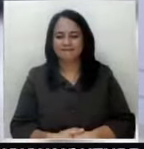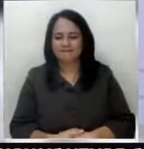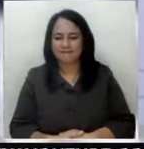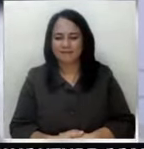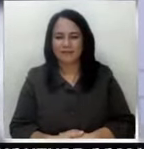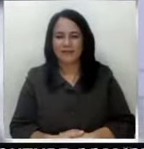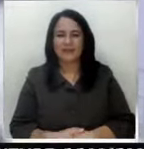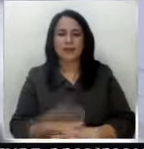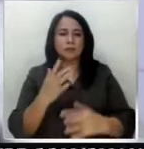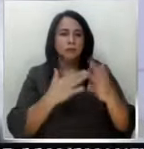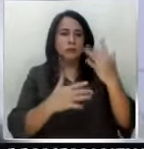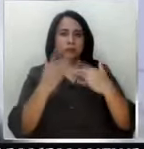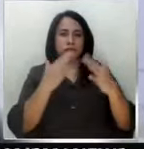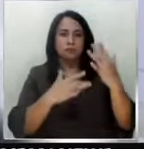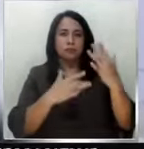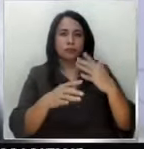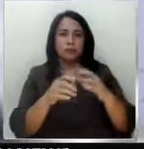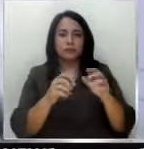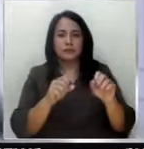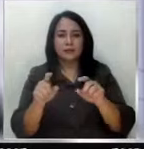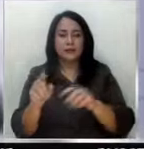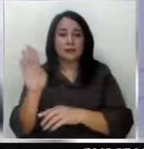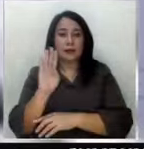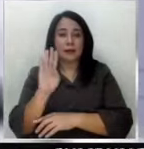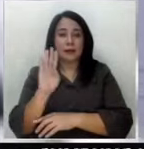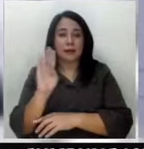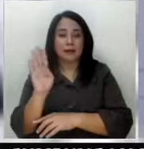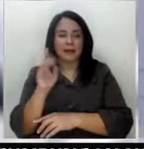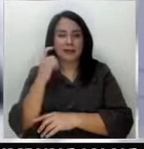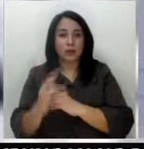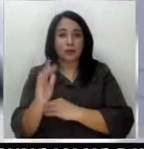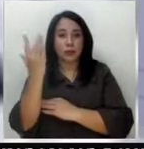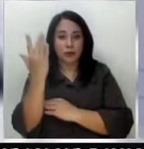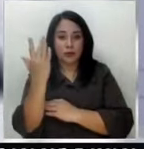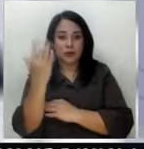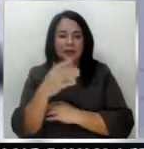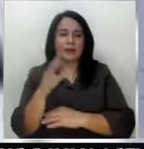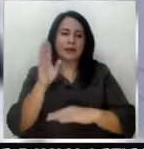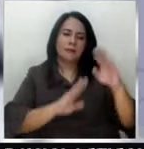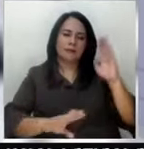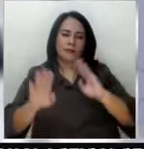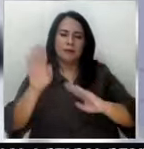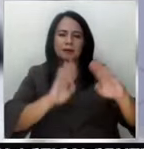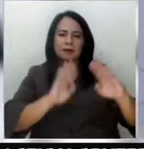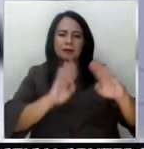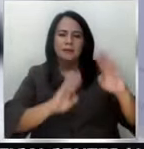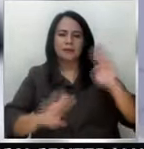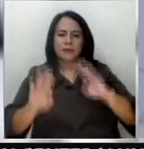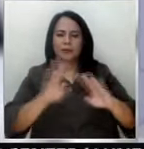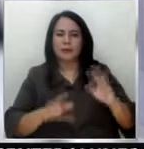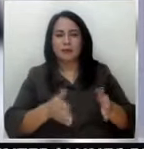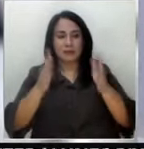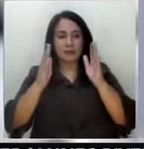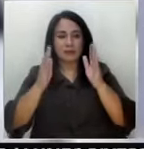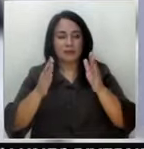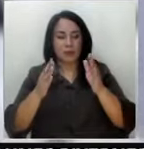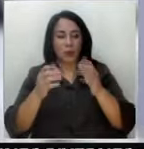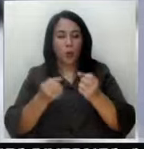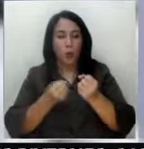Nasunog ang ilang tindahan sa Baclaran kaninang madaling araw. Problemado ngayon ang mga stall owner dahil ang paninda